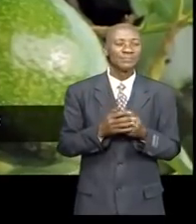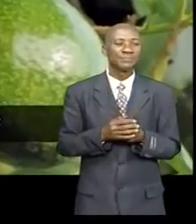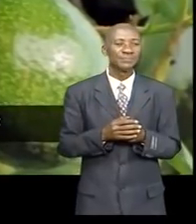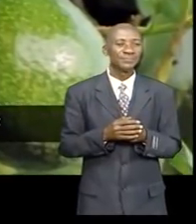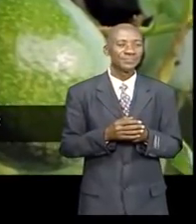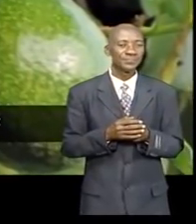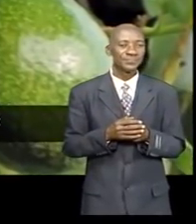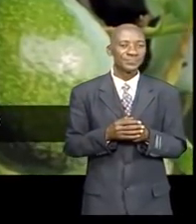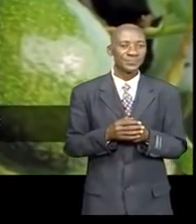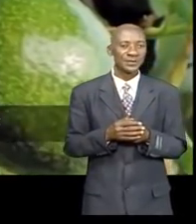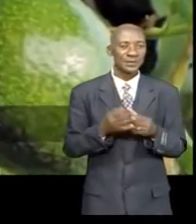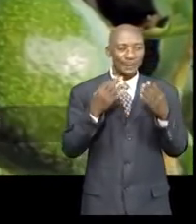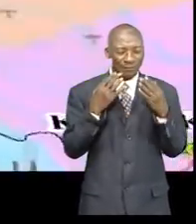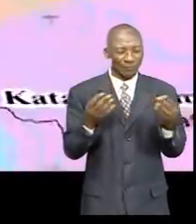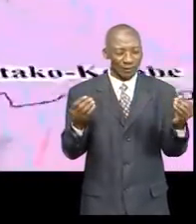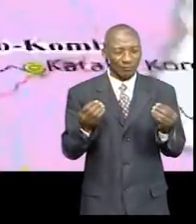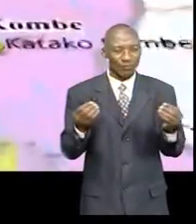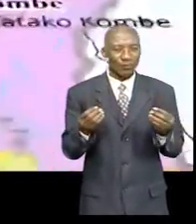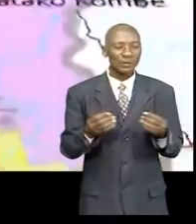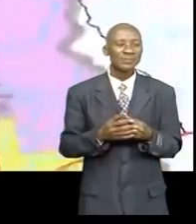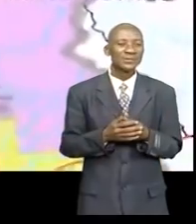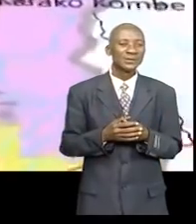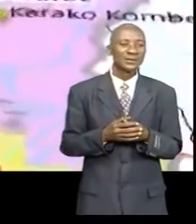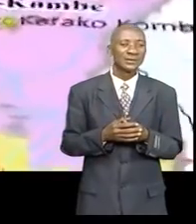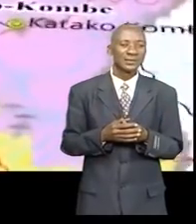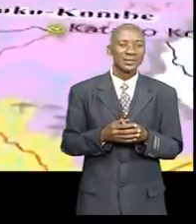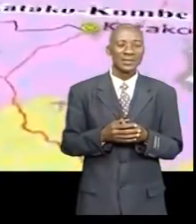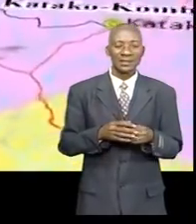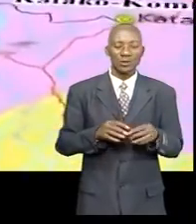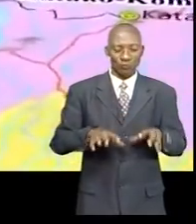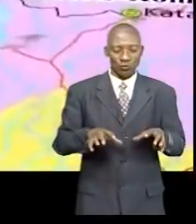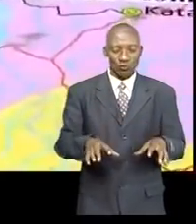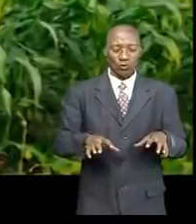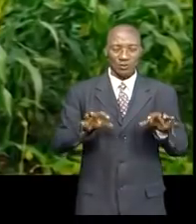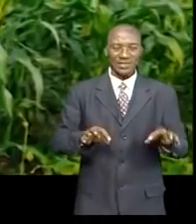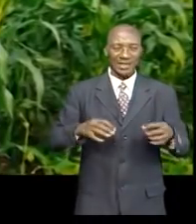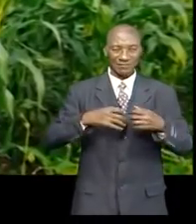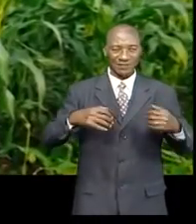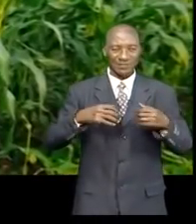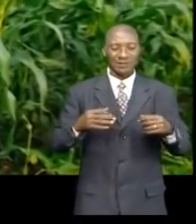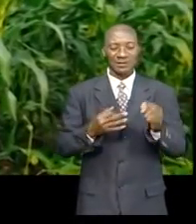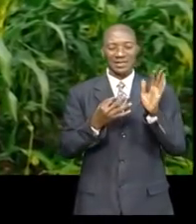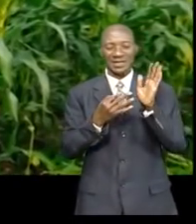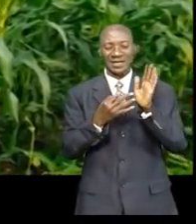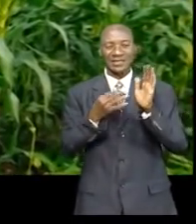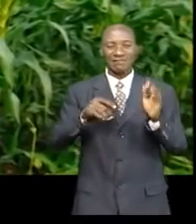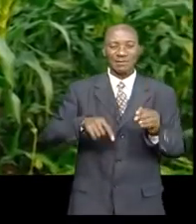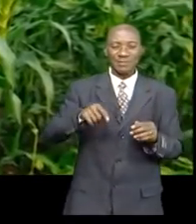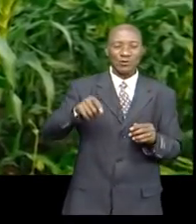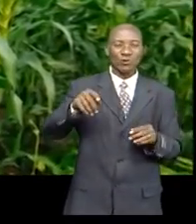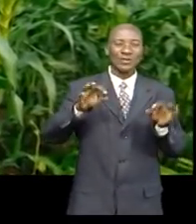superficie cultivable estimée à quelque 80 millions d'hectares, dont moins de 10 millions d'hectares seraient exploités.